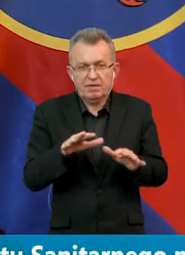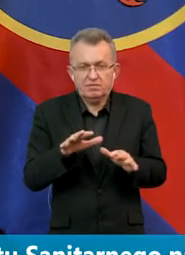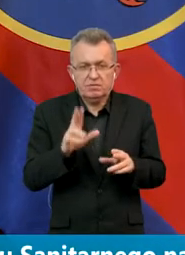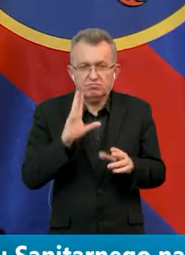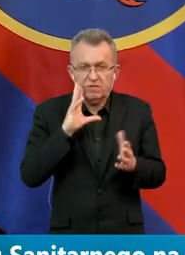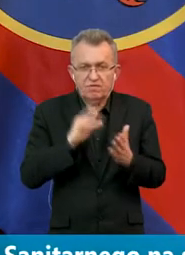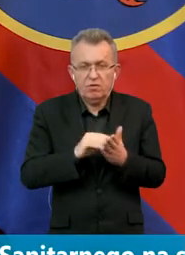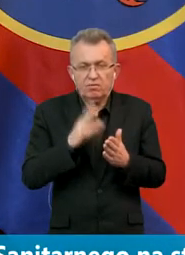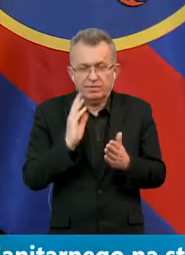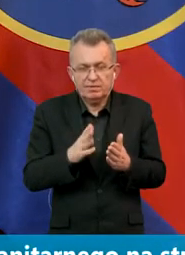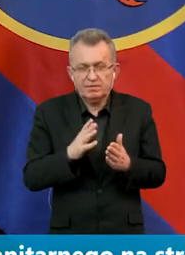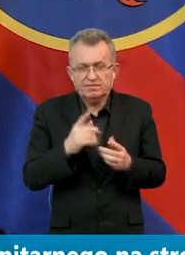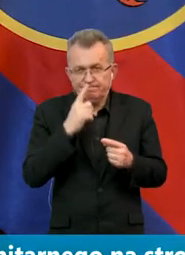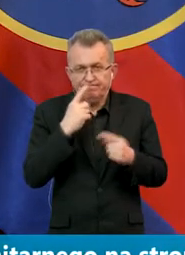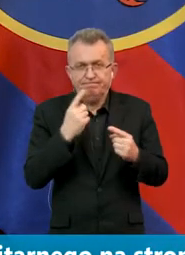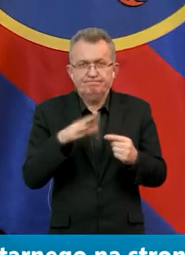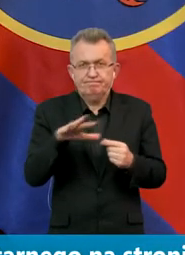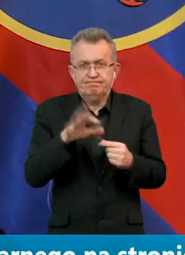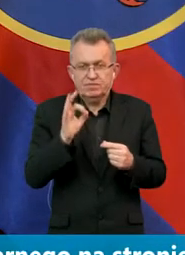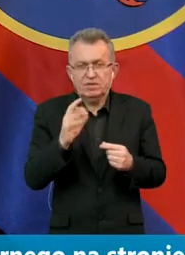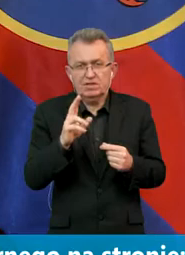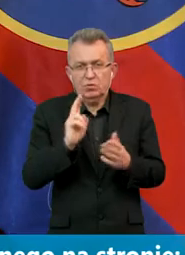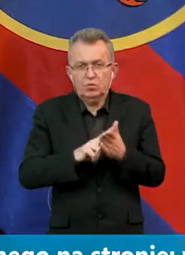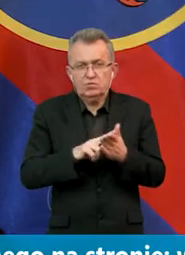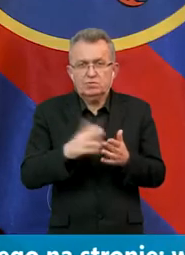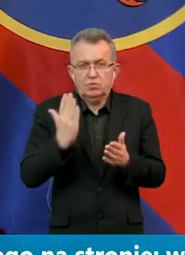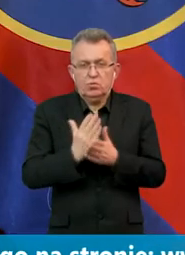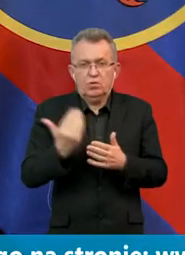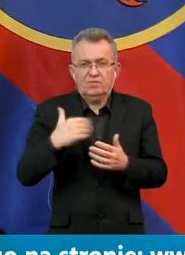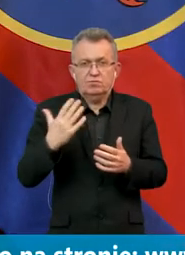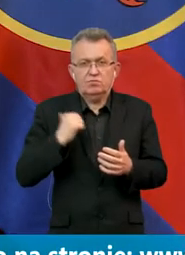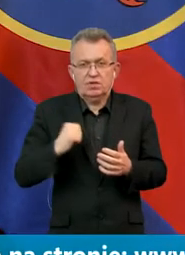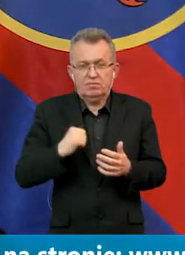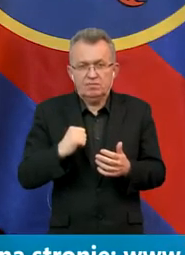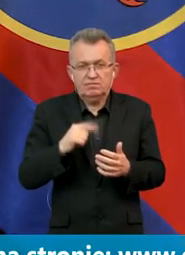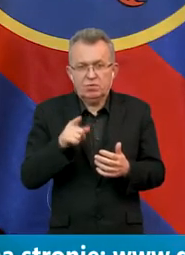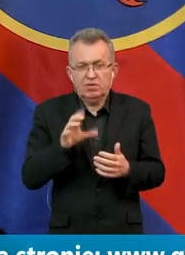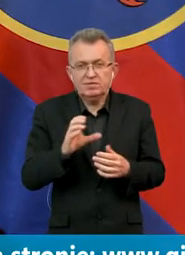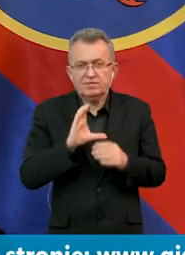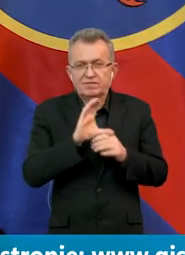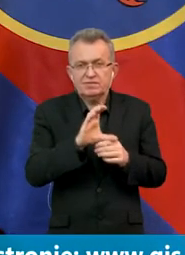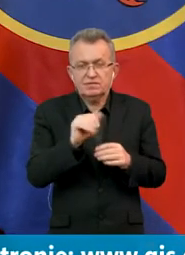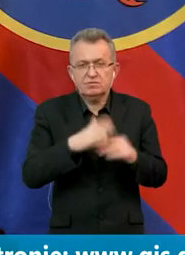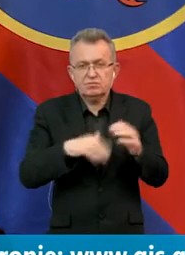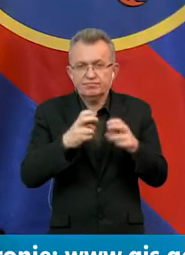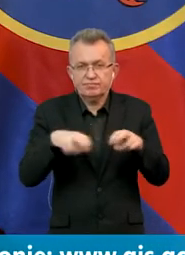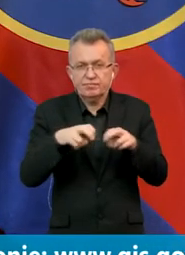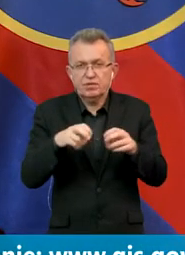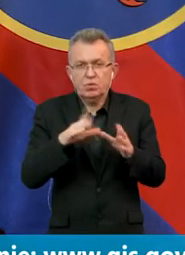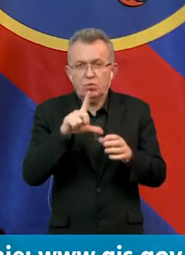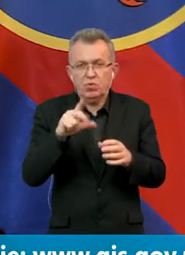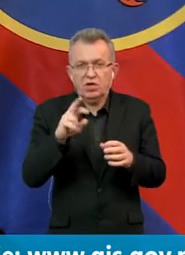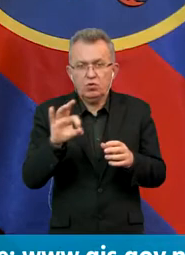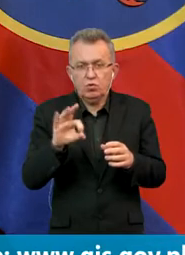będzie nabierało już takiego wyrazu, na który od dłuższego czasu czekaliśmy. Oczywiście to jest inwestycja związana z przebudową węzła